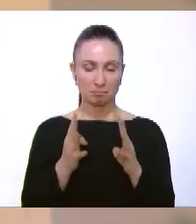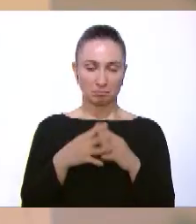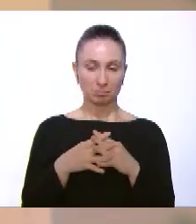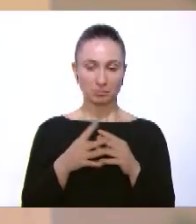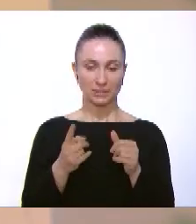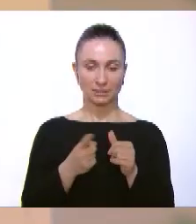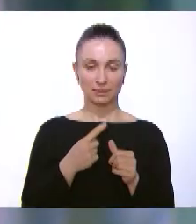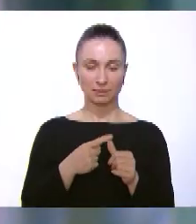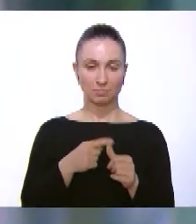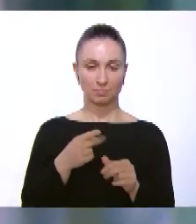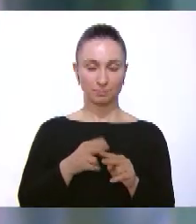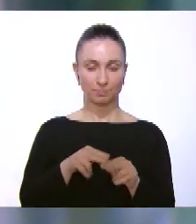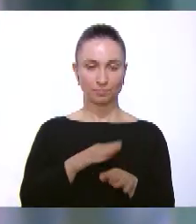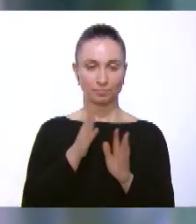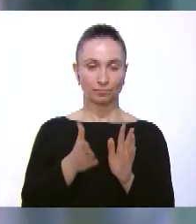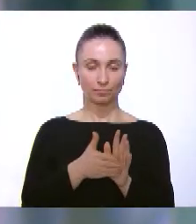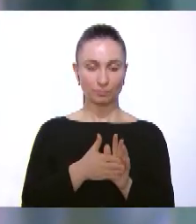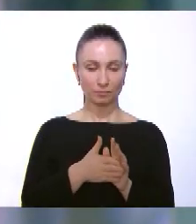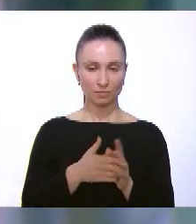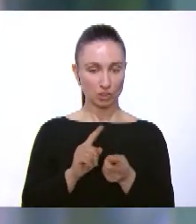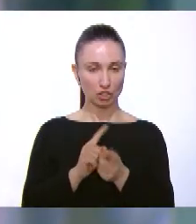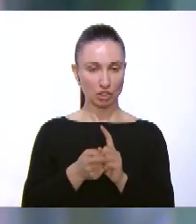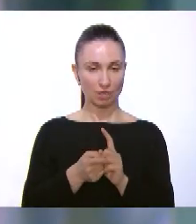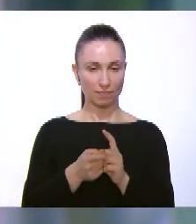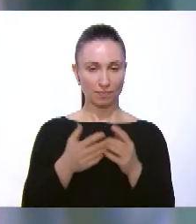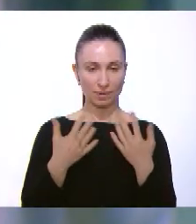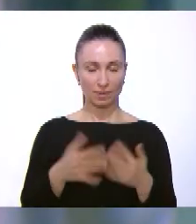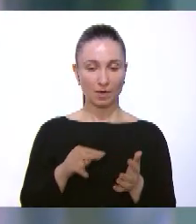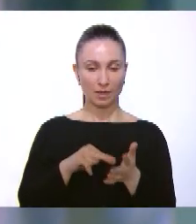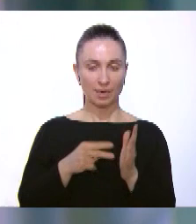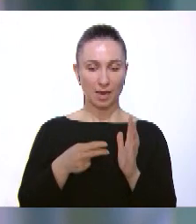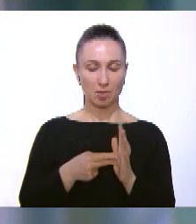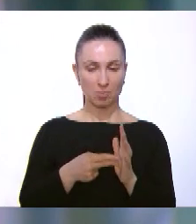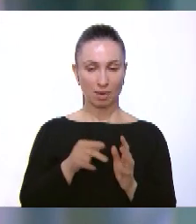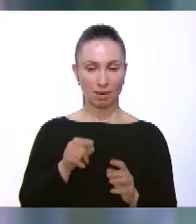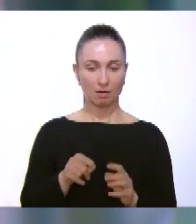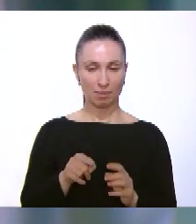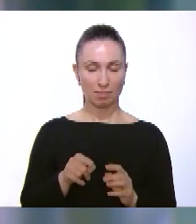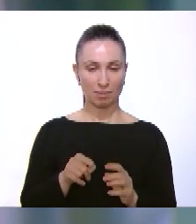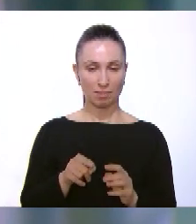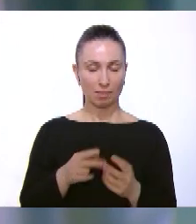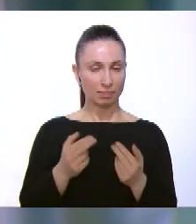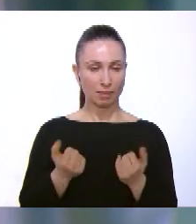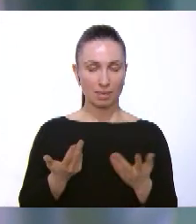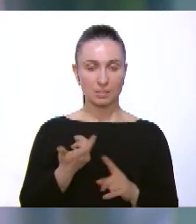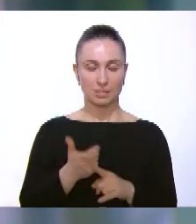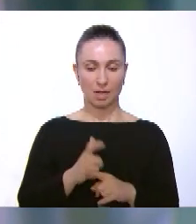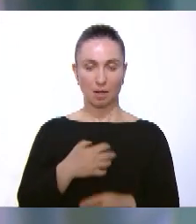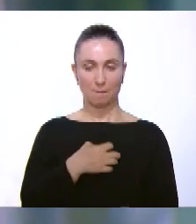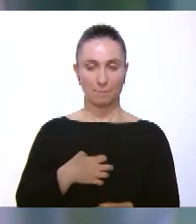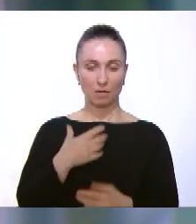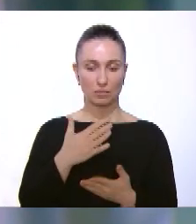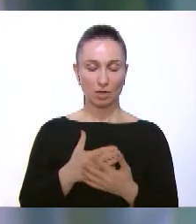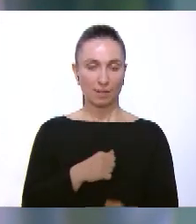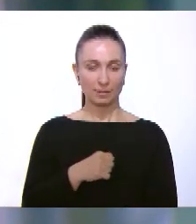სახელით მოვიხსენიეთ ეს ყველაფერი. შეიცვალა სტრატეგიულად და კონცეპტუალურად და ძალიან